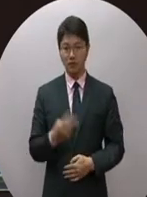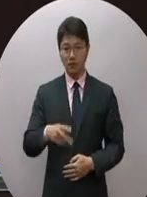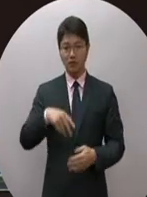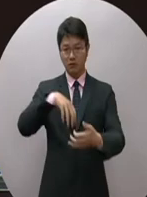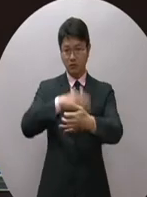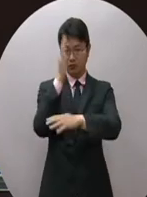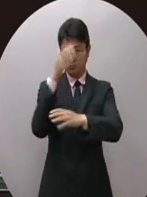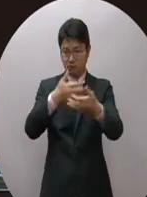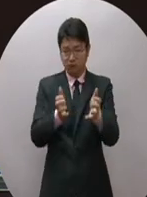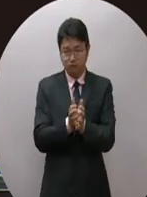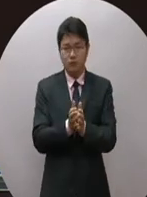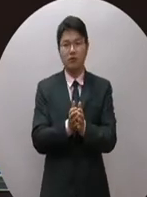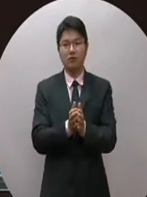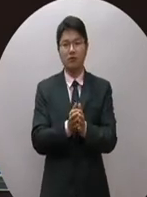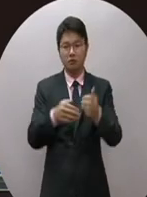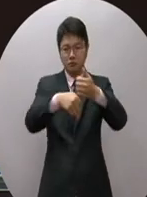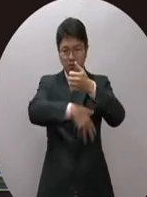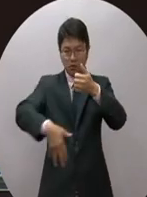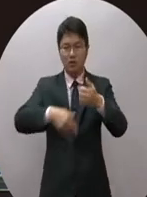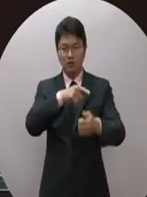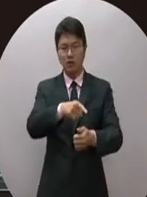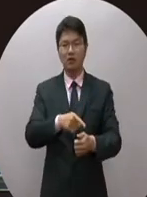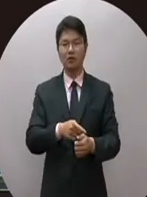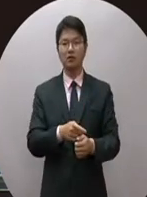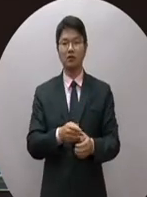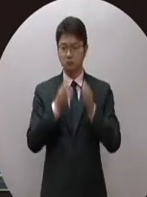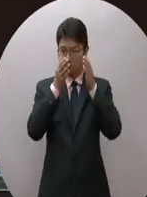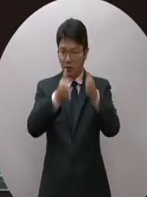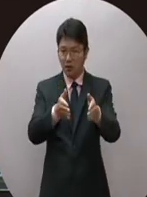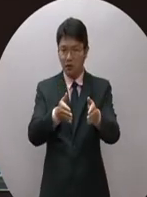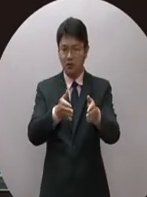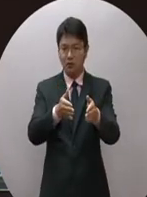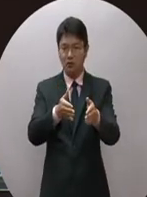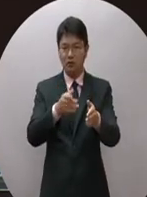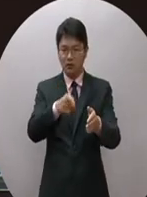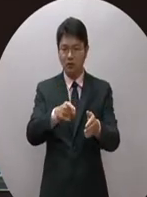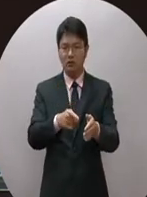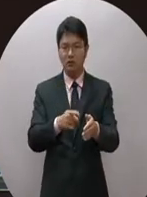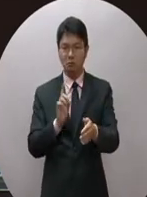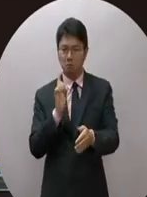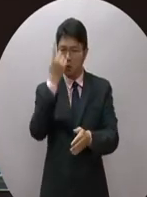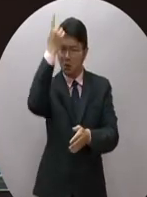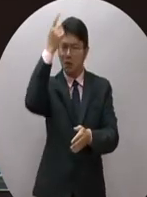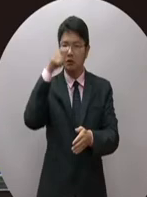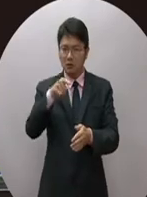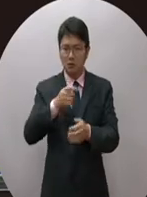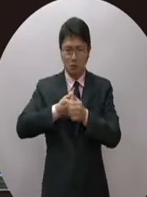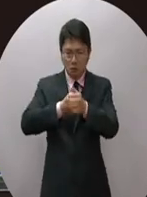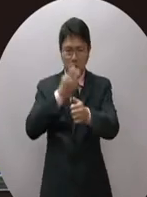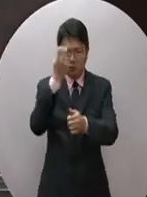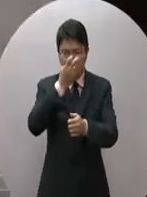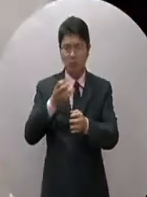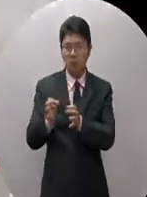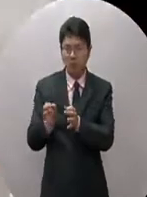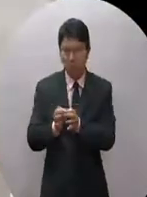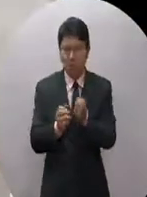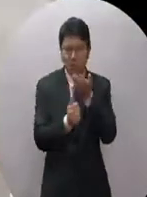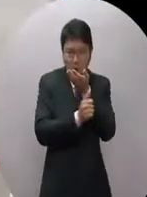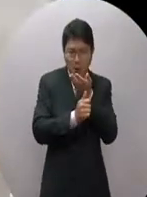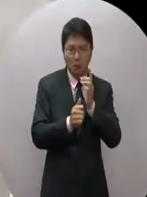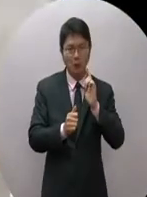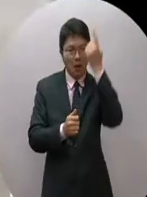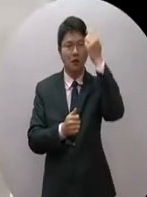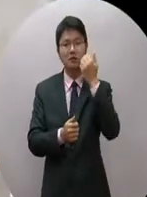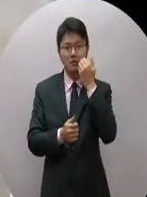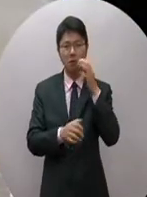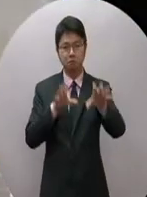单位务必就相关源头、相关职业赌场等 一